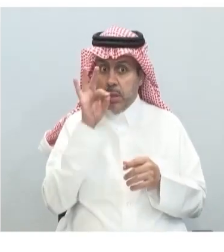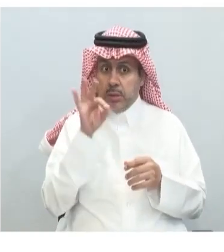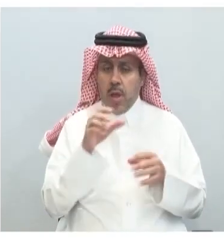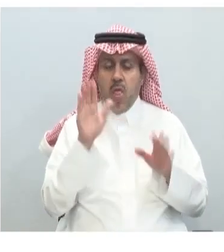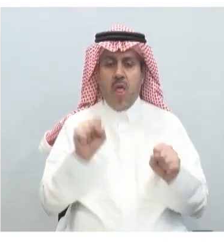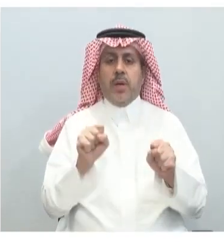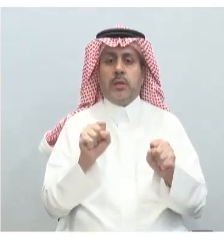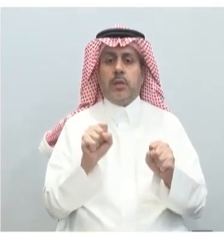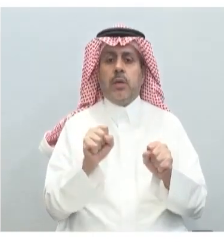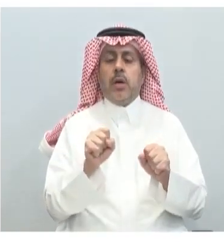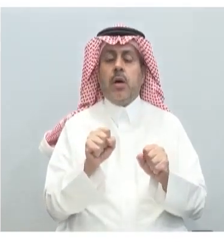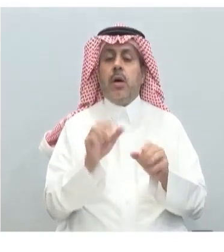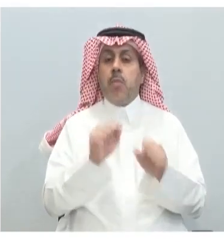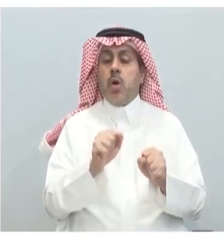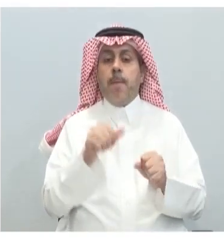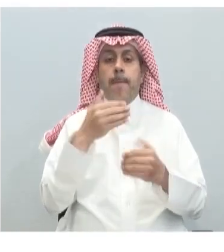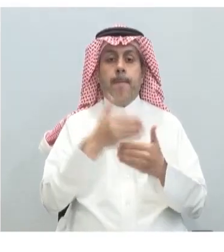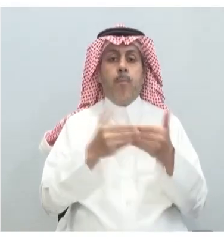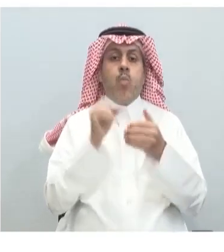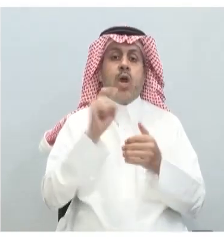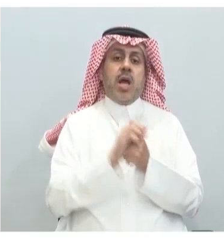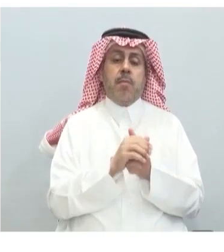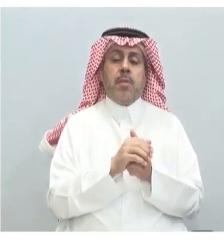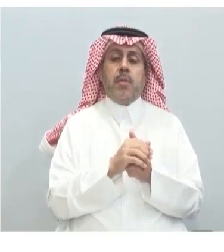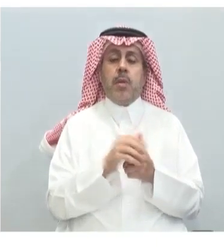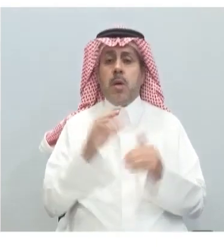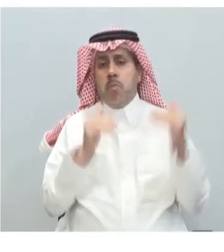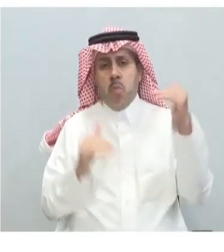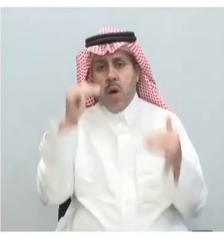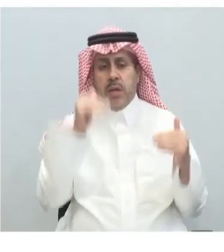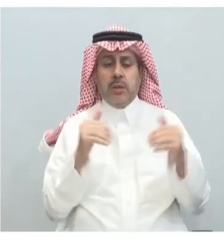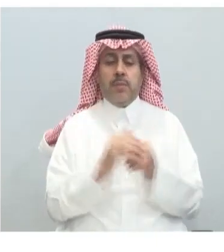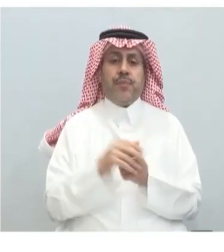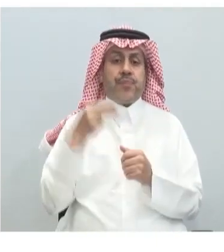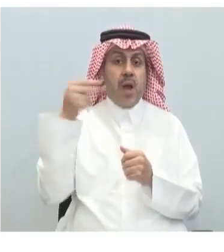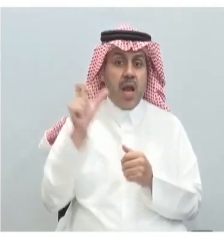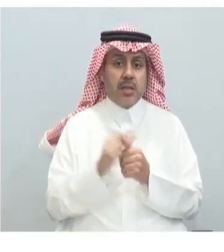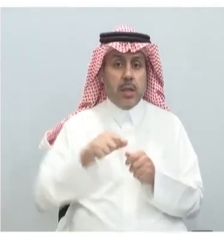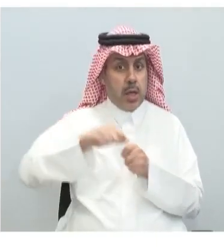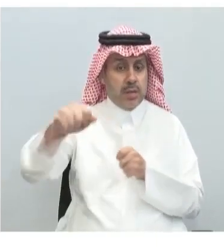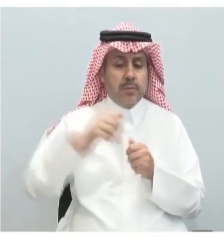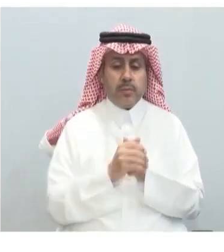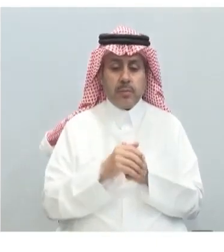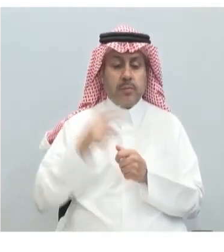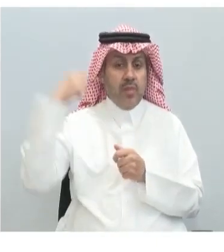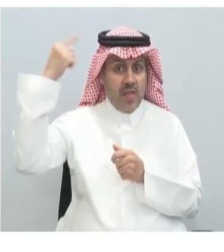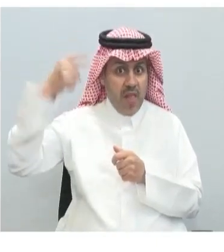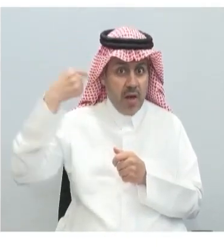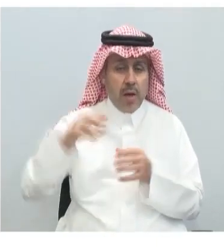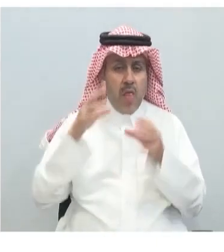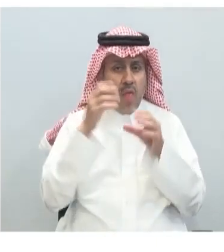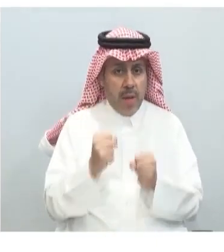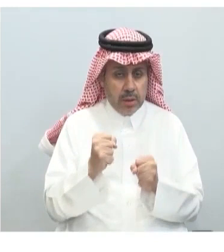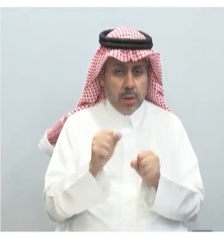ثبات او استقرار المركبات المذكوره مقارنه بحالتها بالعناصر في حالتها القياسيه تذكر ان ثبات